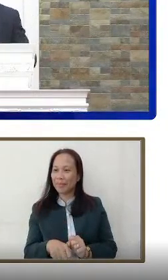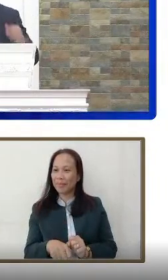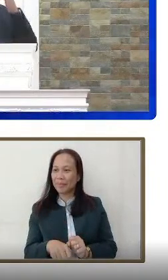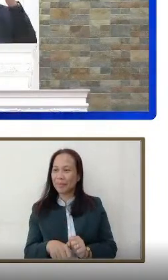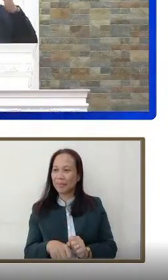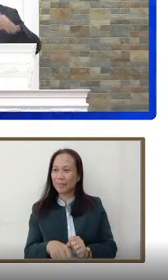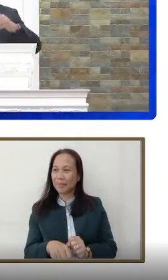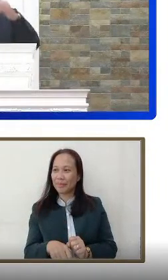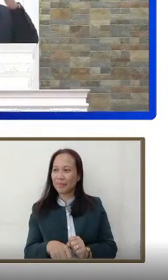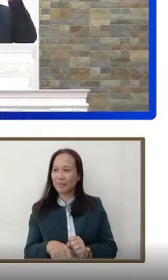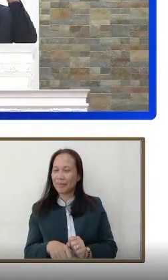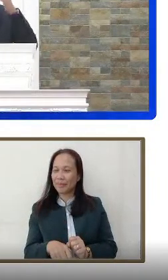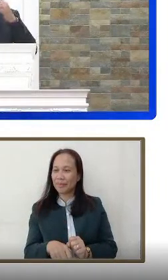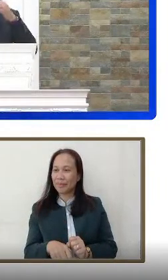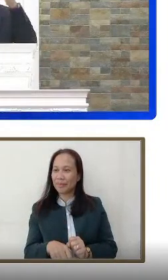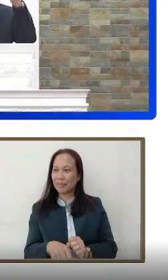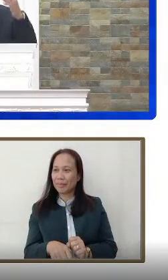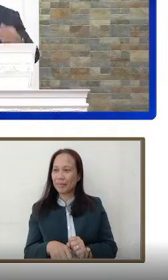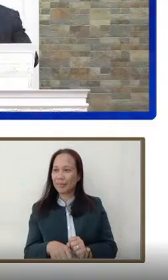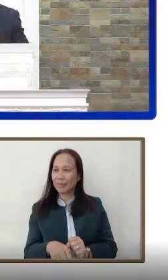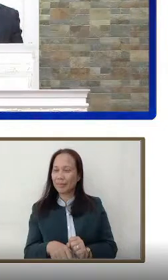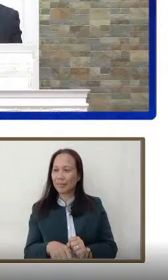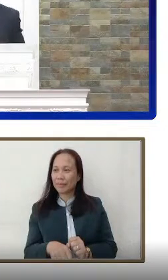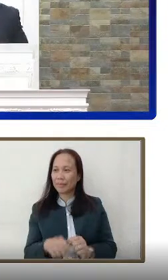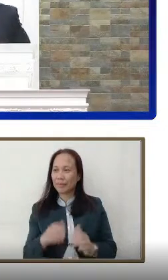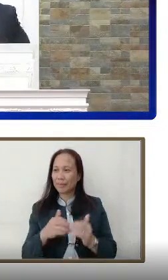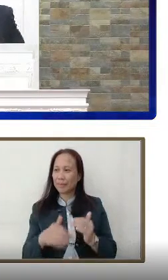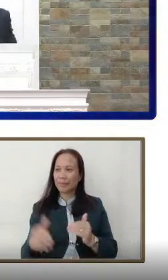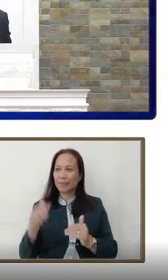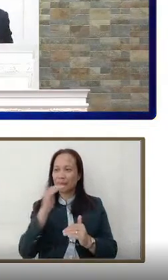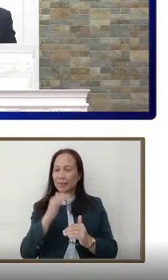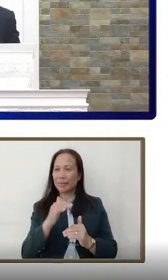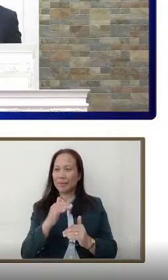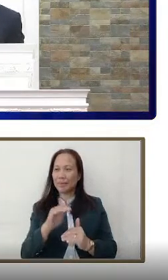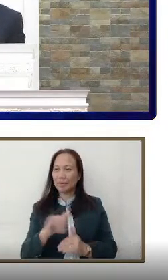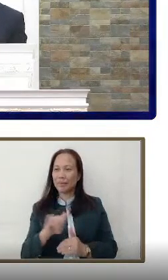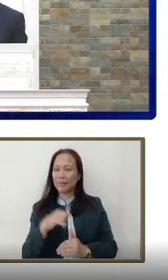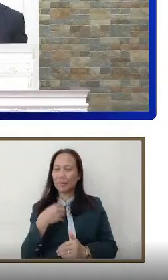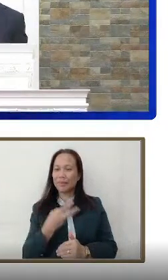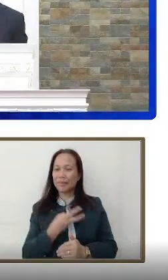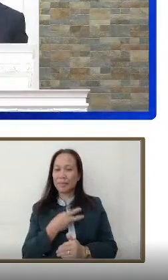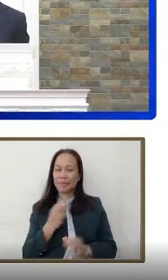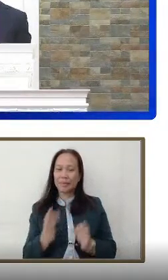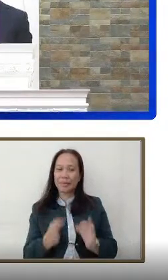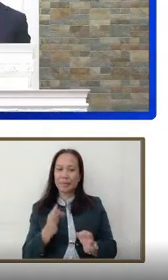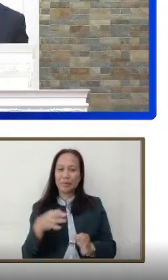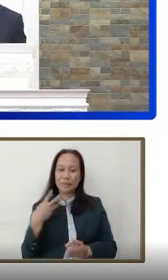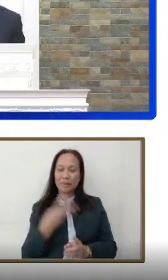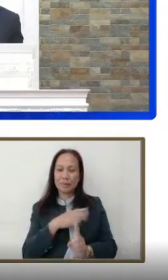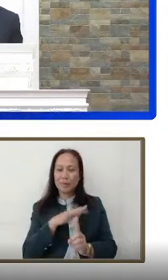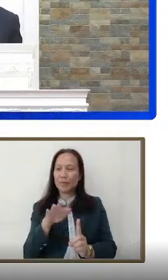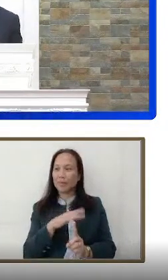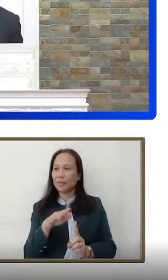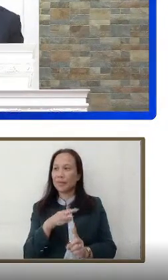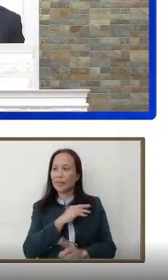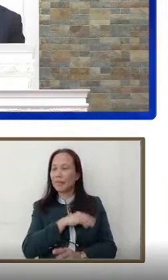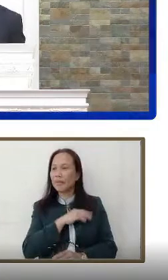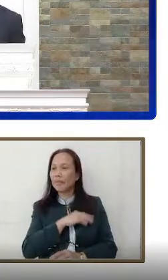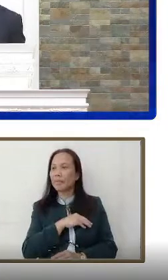kapatid, namamaster nila yan eh. So, ganun din naman tayo. At pag sa tuwing mga kapag-observe tayo, makapunta tayo sa